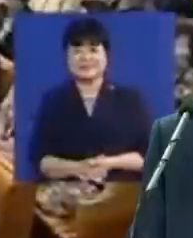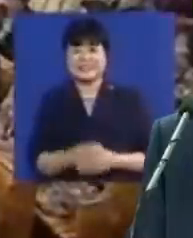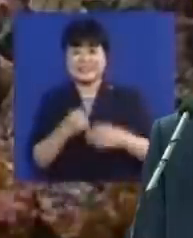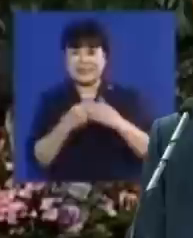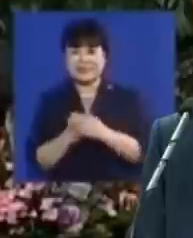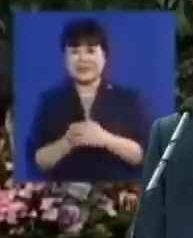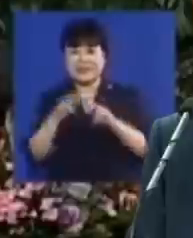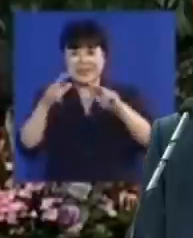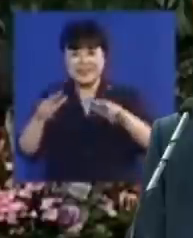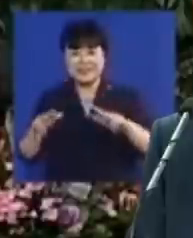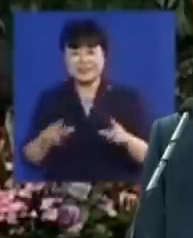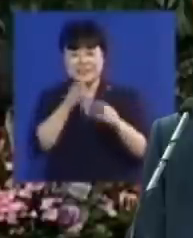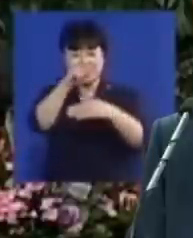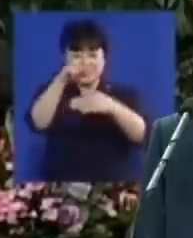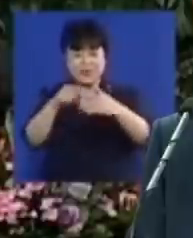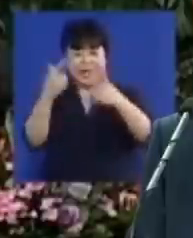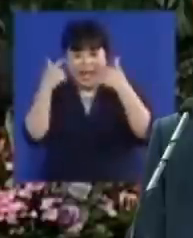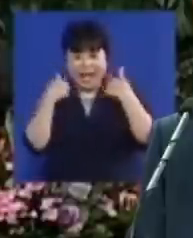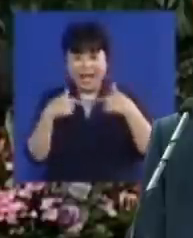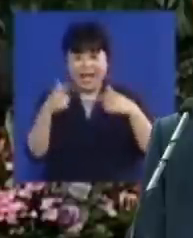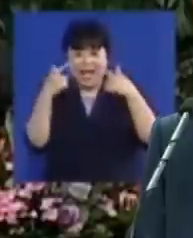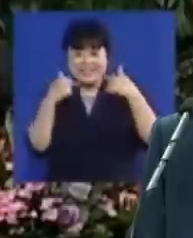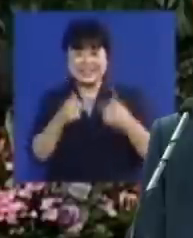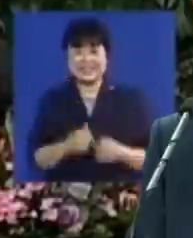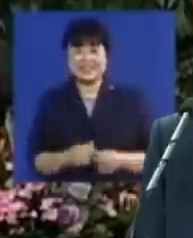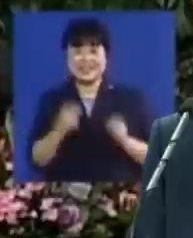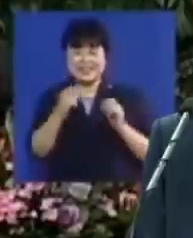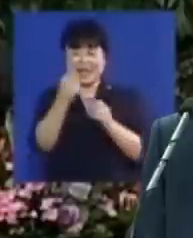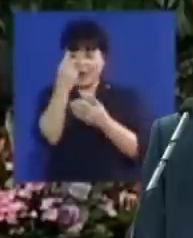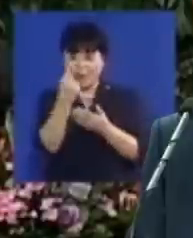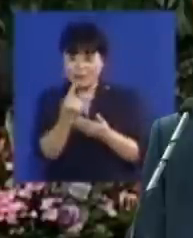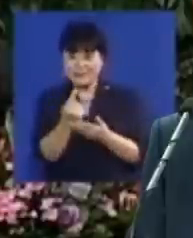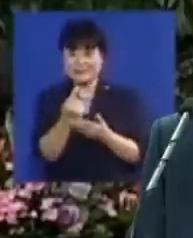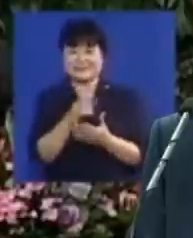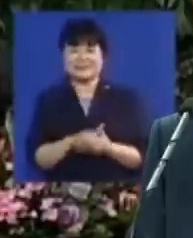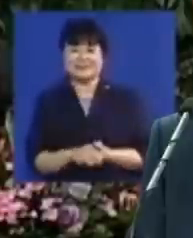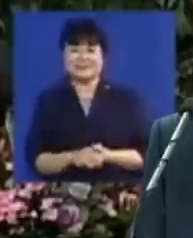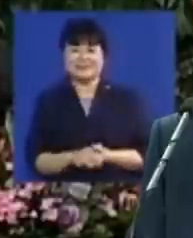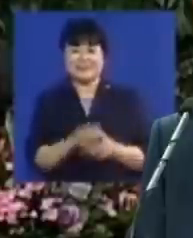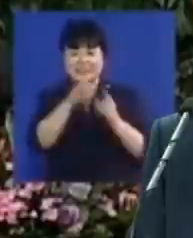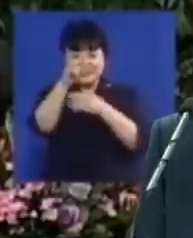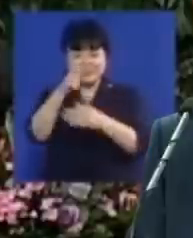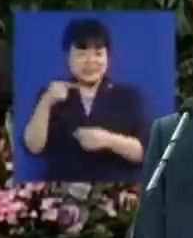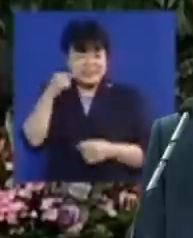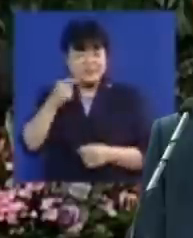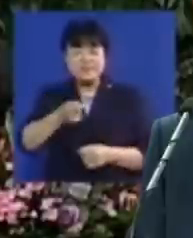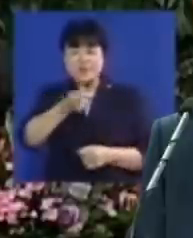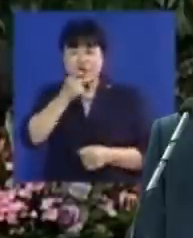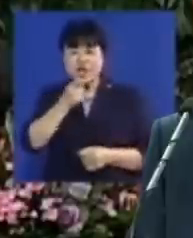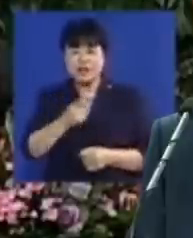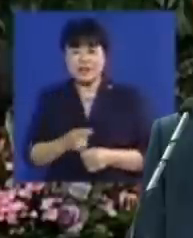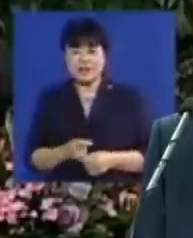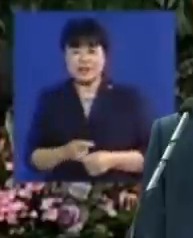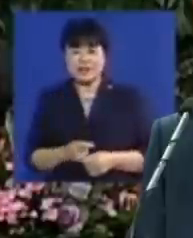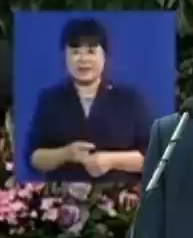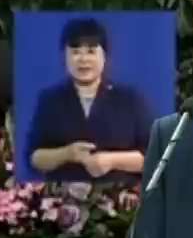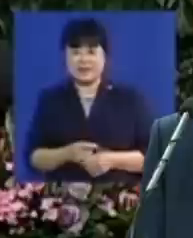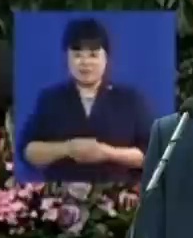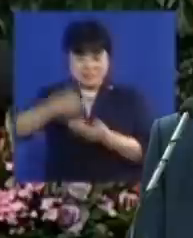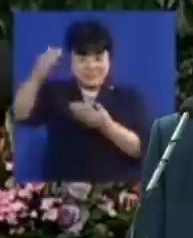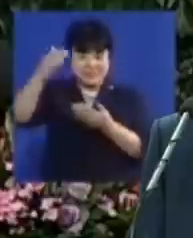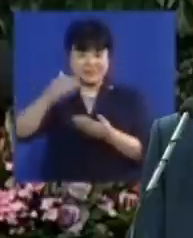그래서 이제 우리의 삶에 항상 다가오는 삶의 쓴물도 근처에 못 오게